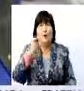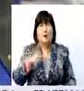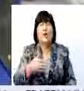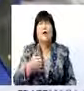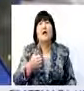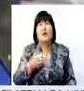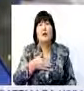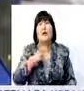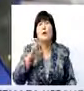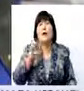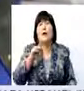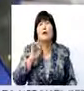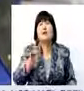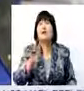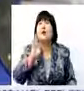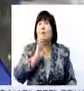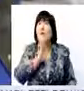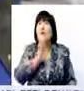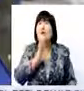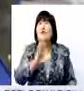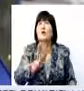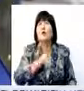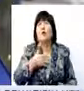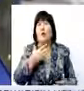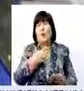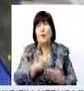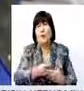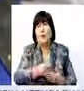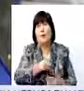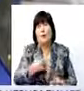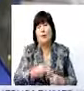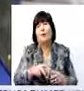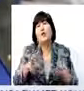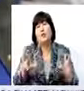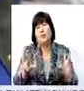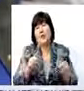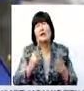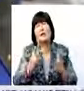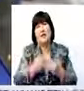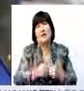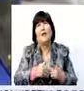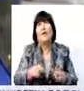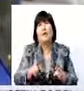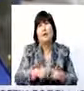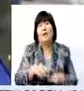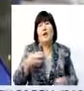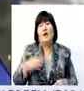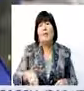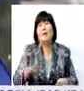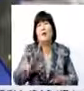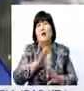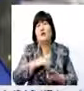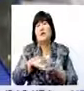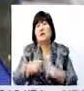Мен батырдың мамасы болғандығыма мен өзім сондай бақыттымын деп есептеймін. Баламның енді кеткені